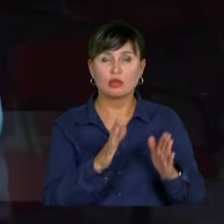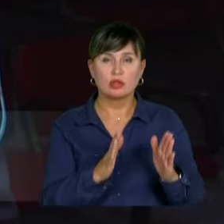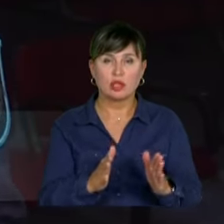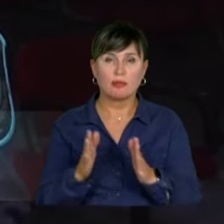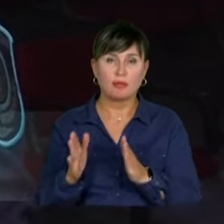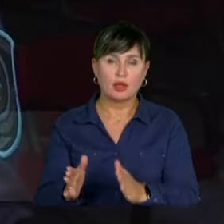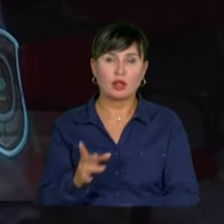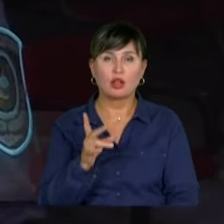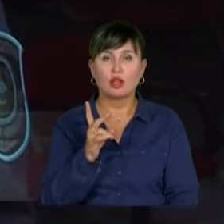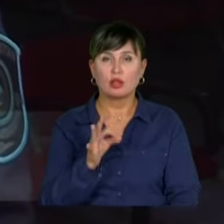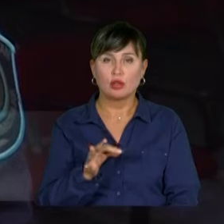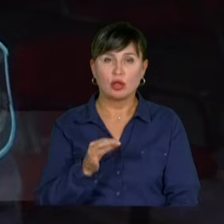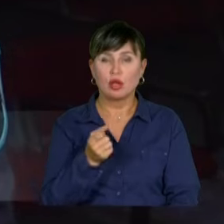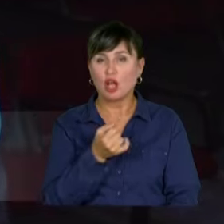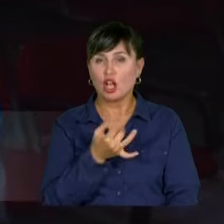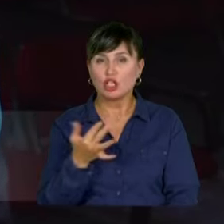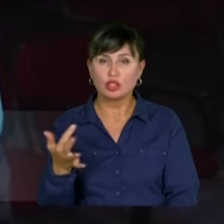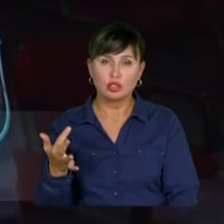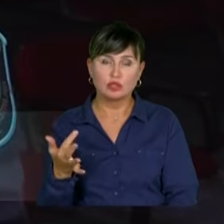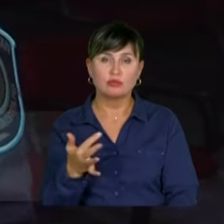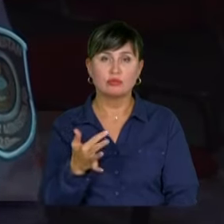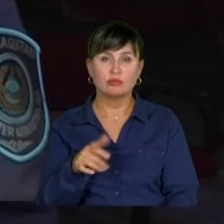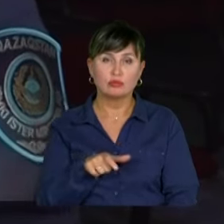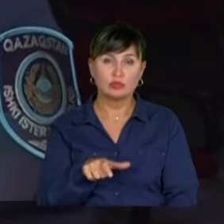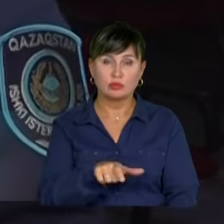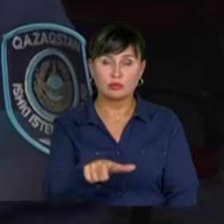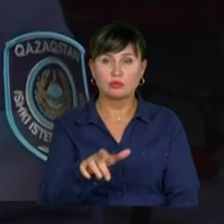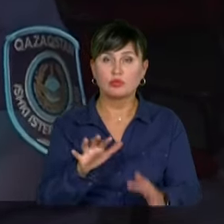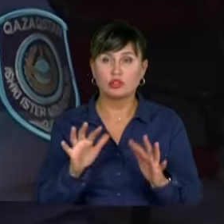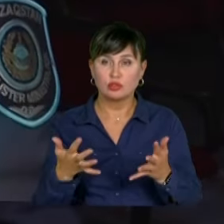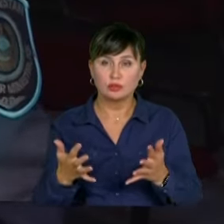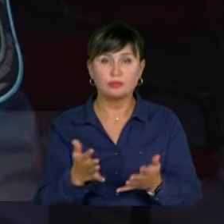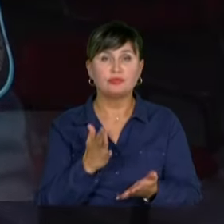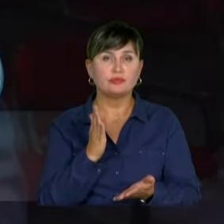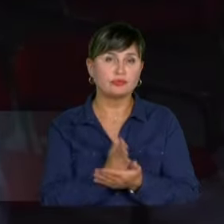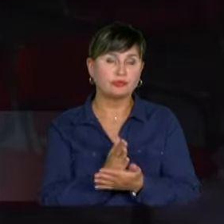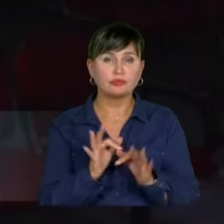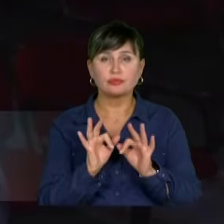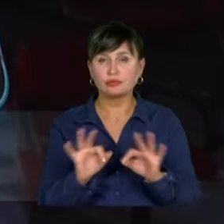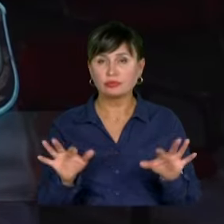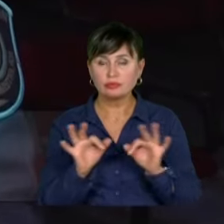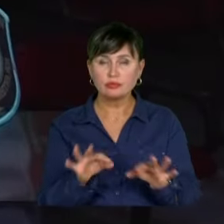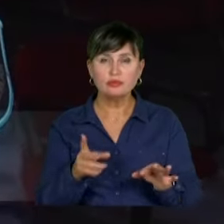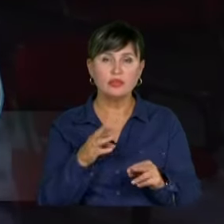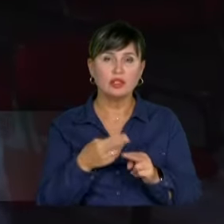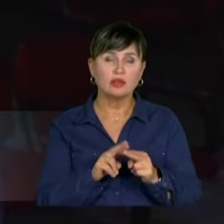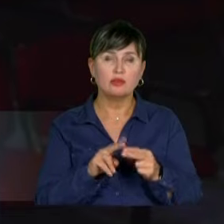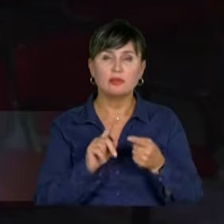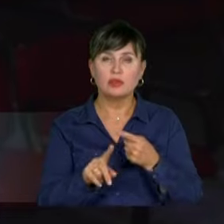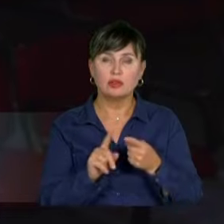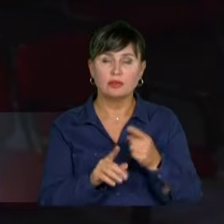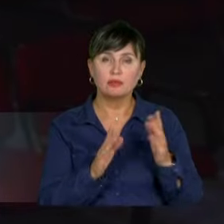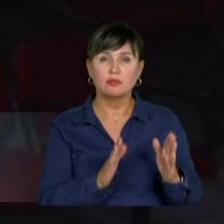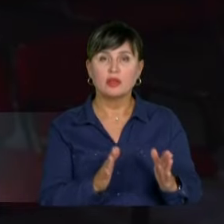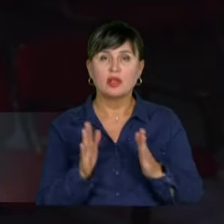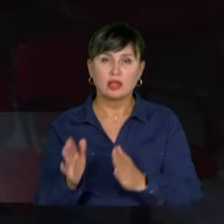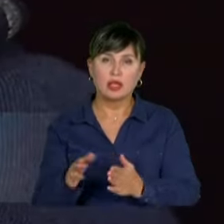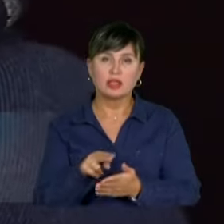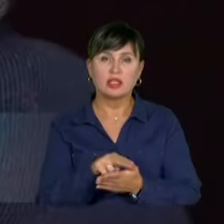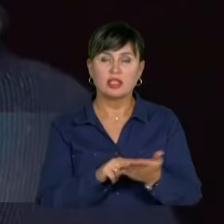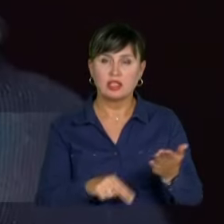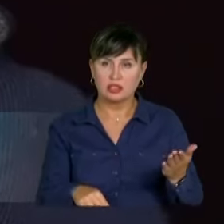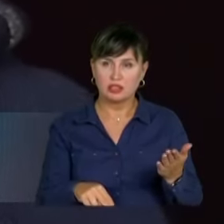Но по количеству даже транспортных происшествий есть объяснение для него. Это первое, порядок регистрации